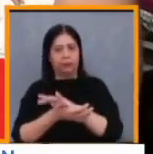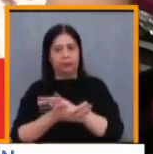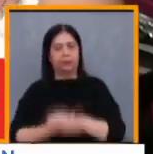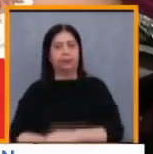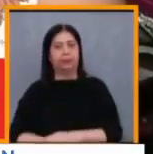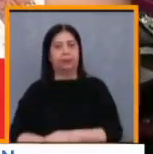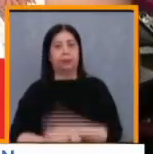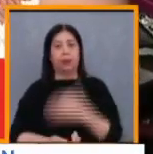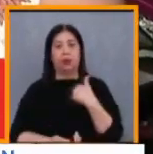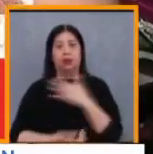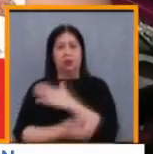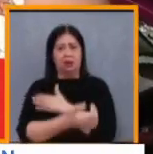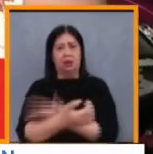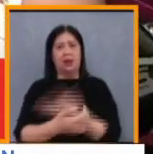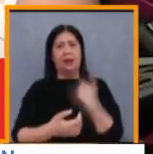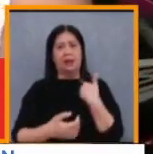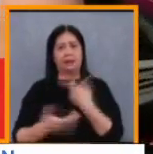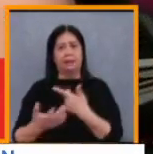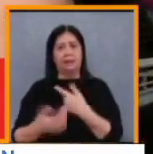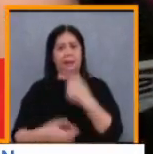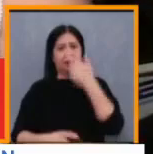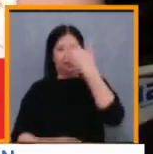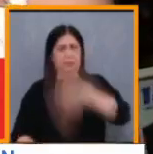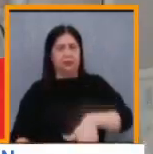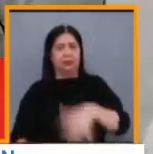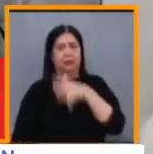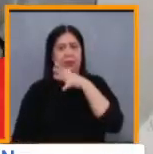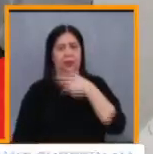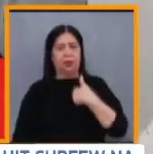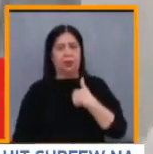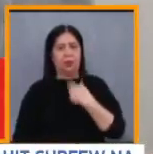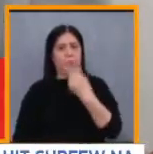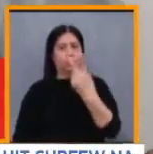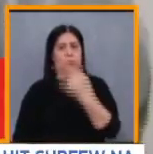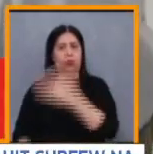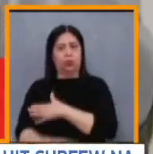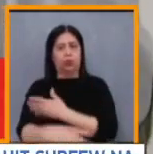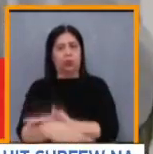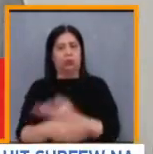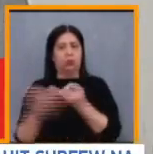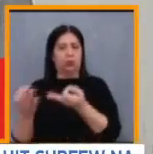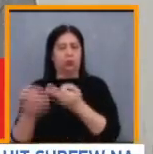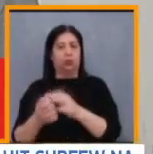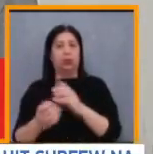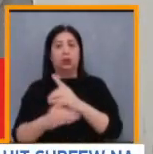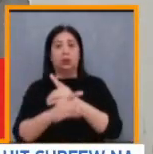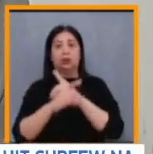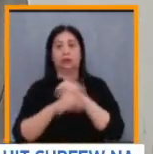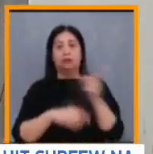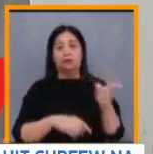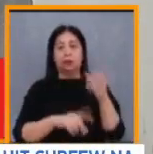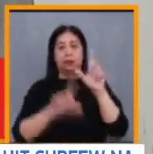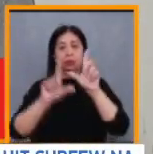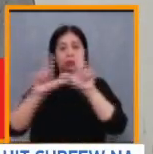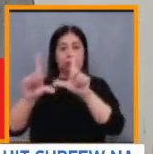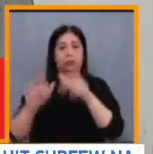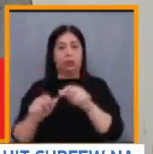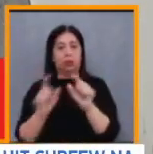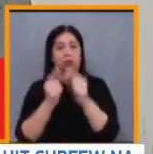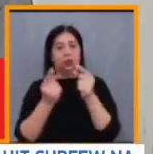ma. Single mama ko. Dalawa po anak ko. Depensa ng suspect. Sa group po sa Facebook, may